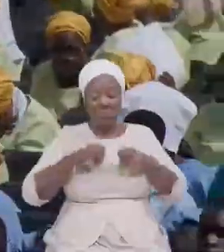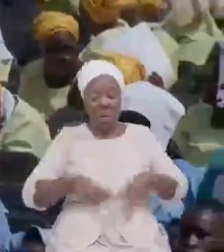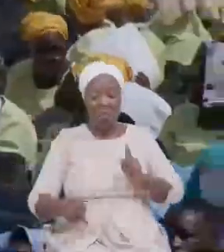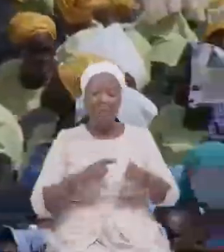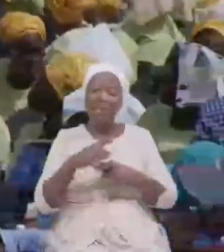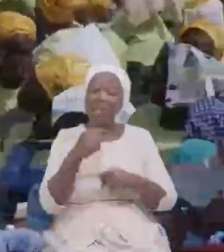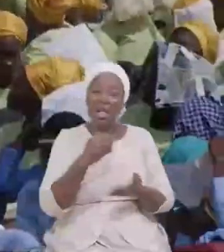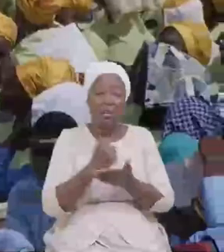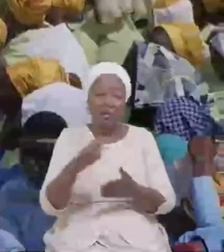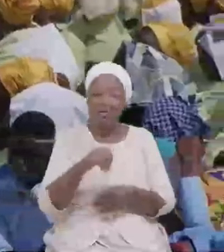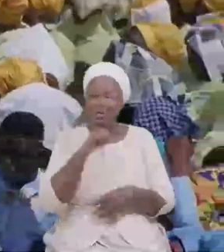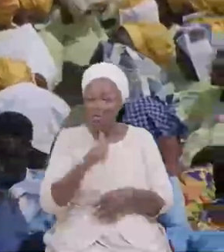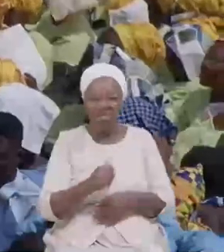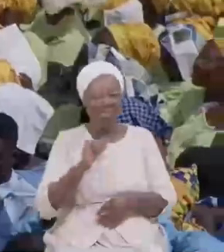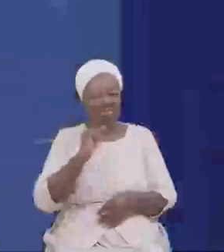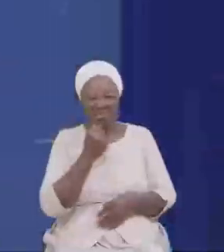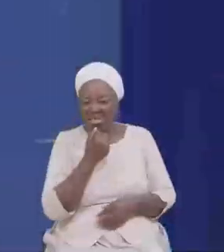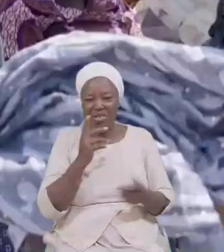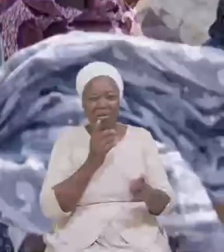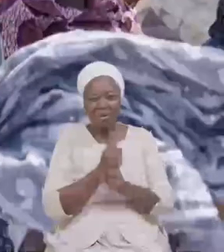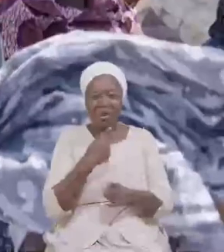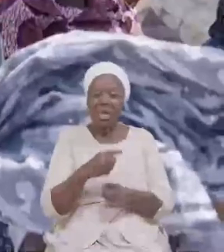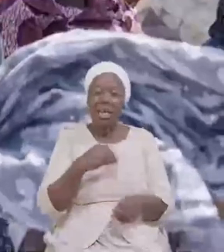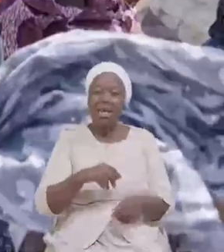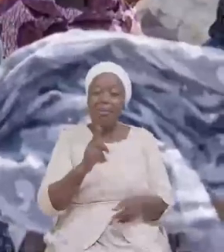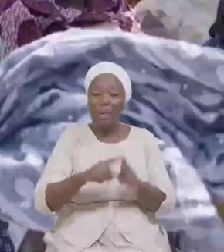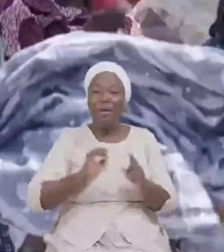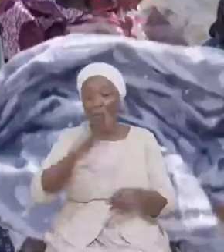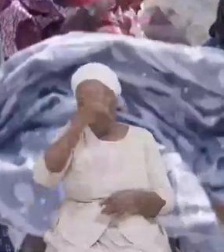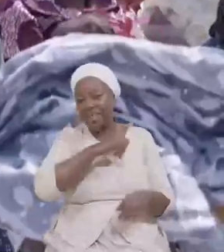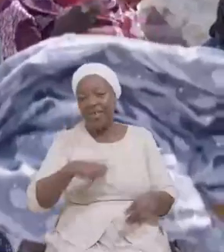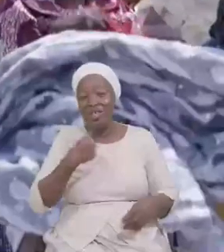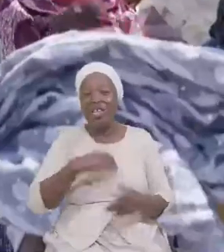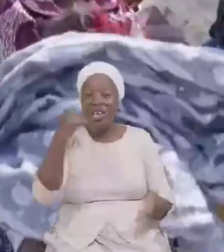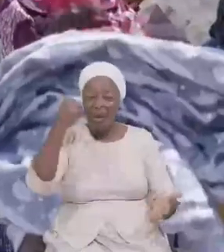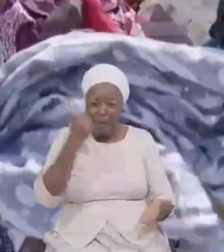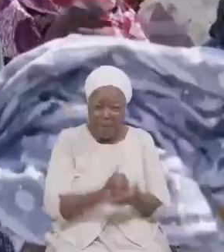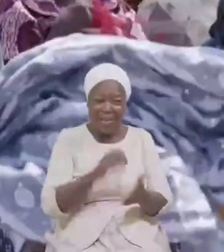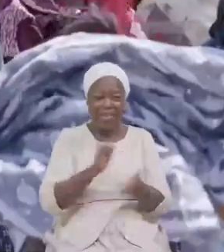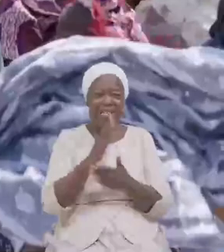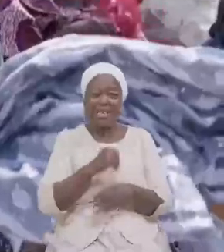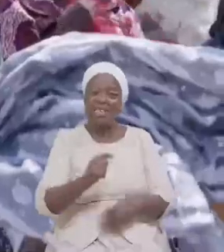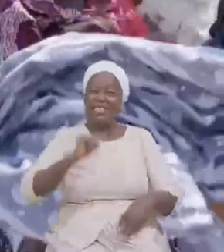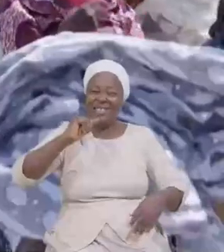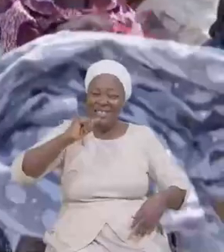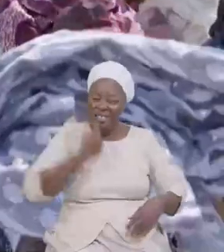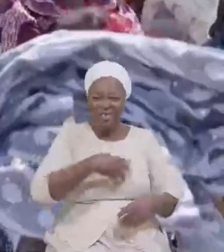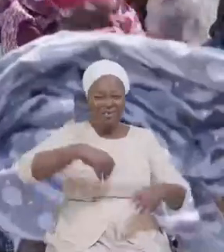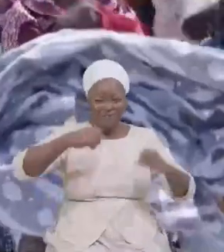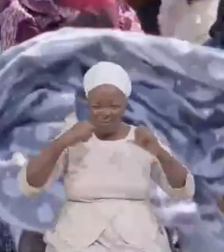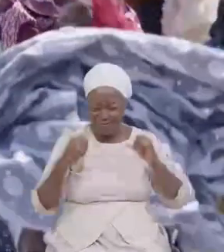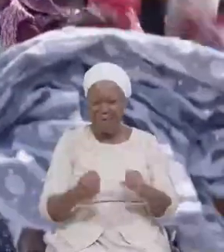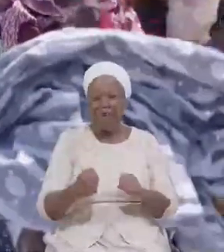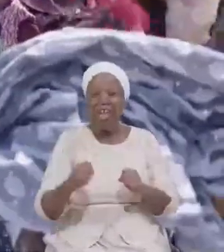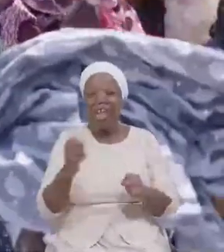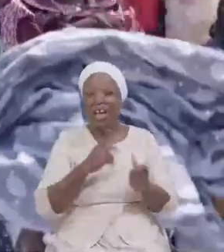de poids. Alors j'ai dit l'amen qui allait avoir de poids. Pour toi aujourd'hui, je dis